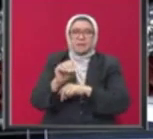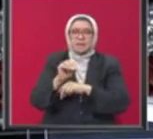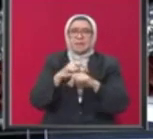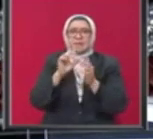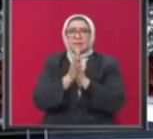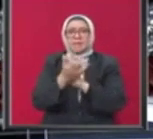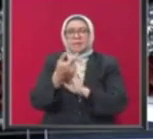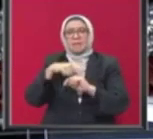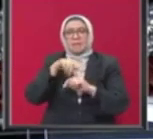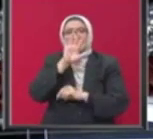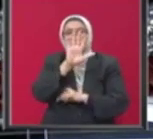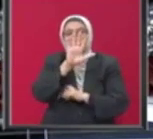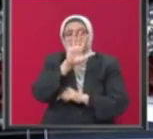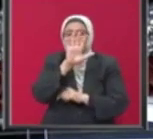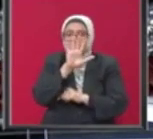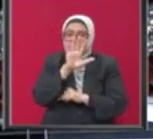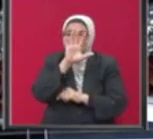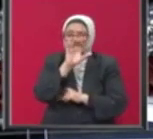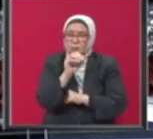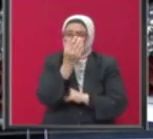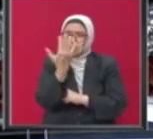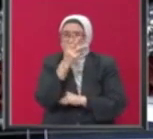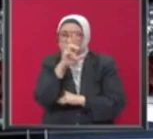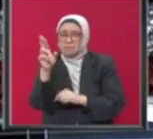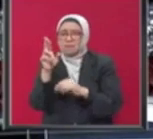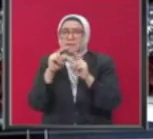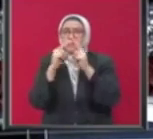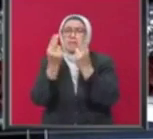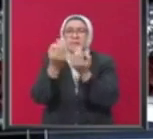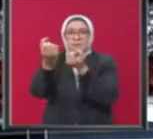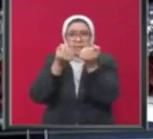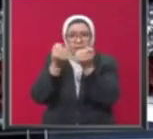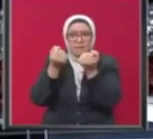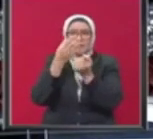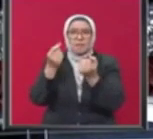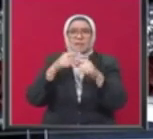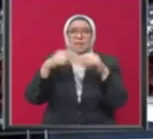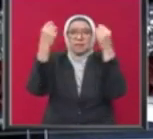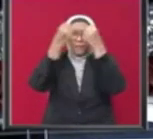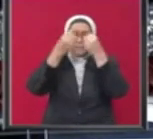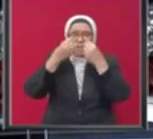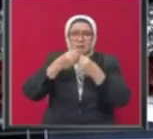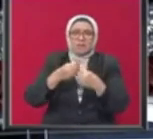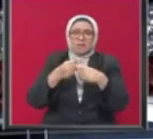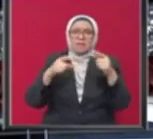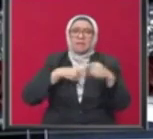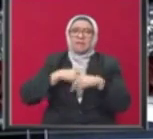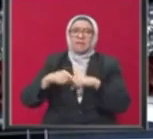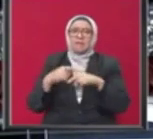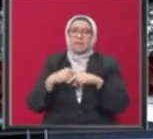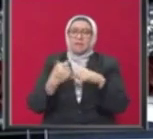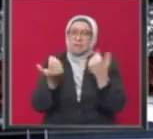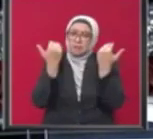51.422 unit pada bulan September dan kadar pengangguran mencatatkan penurunan 4.600